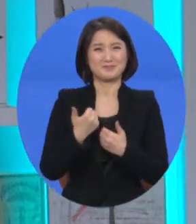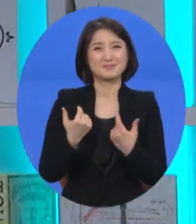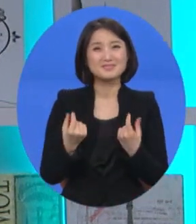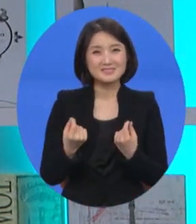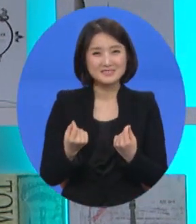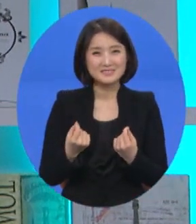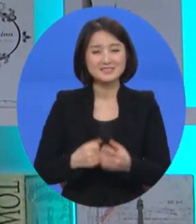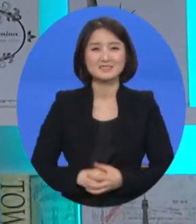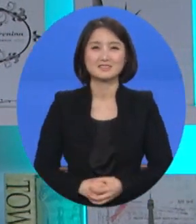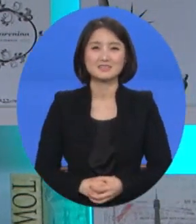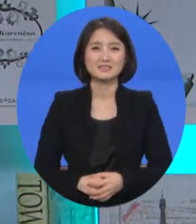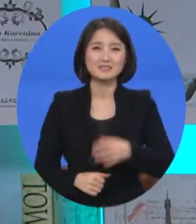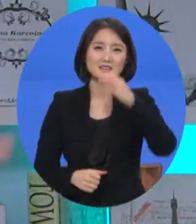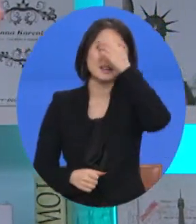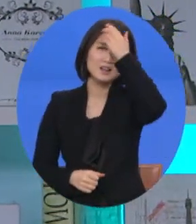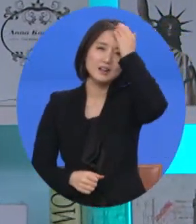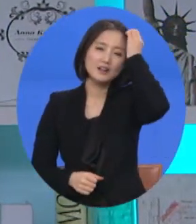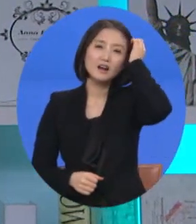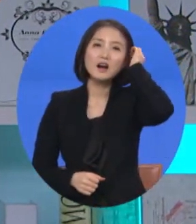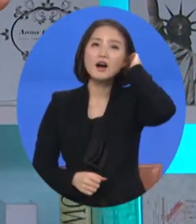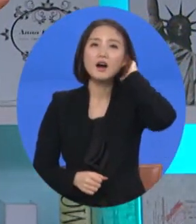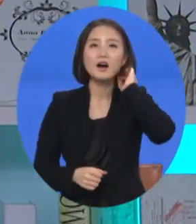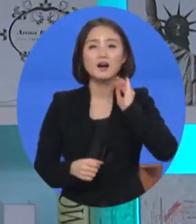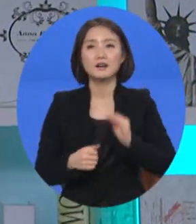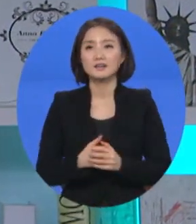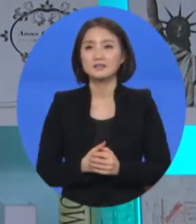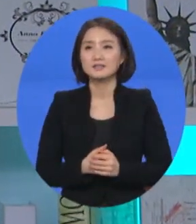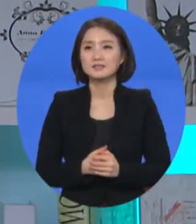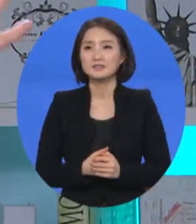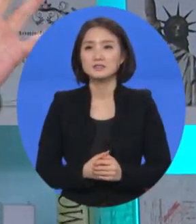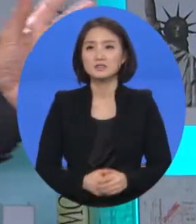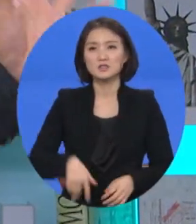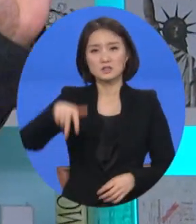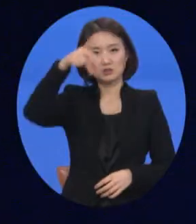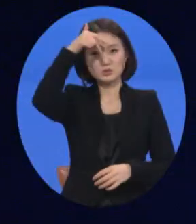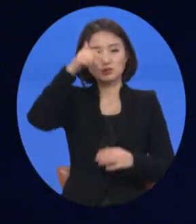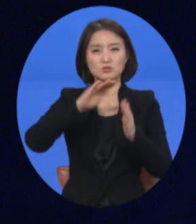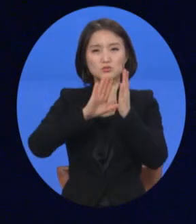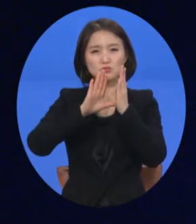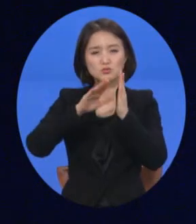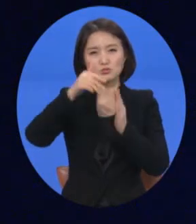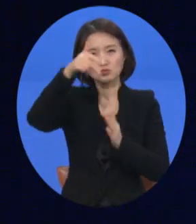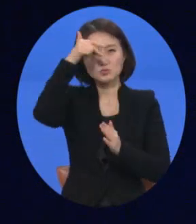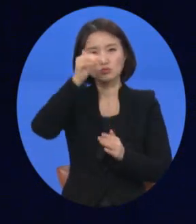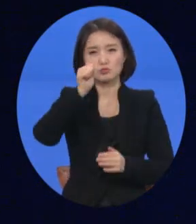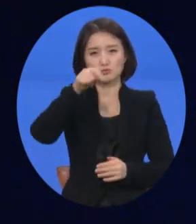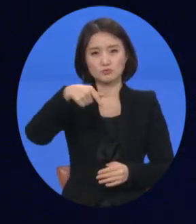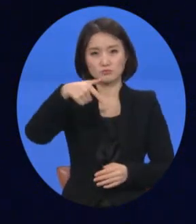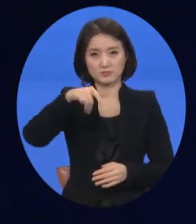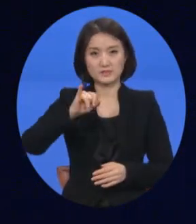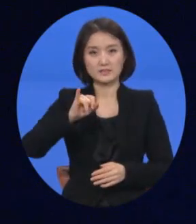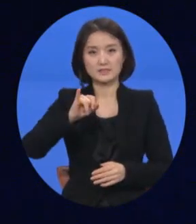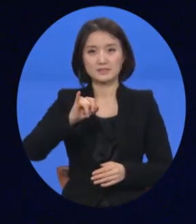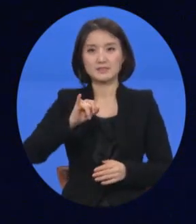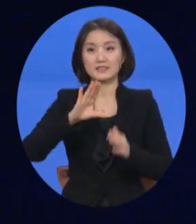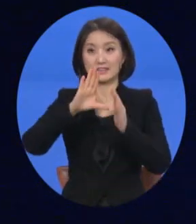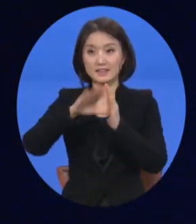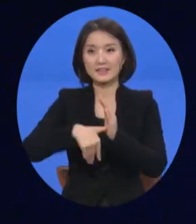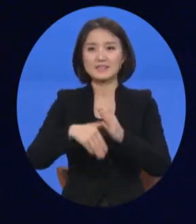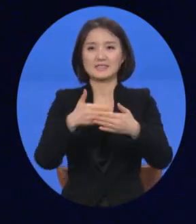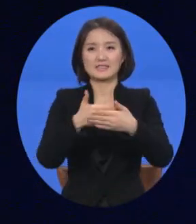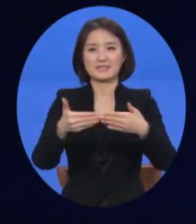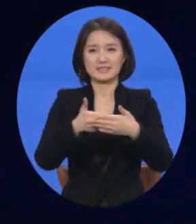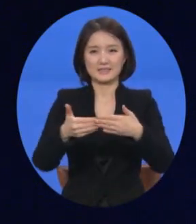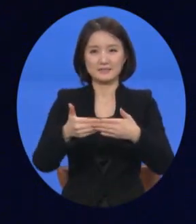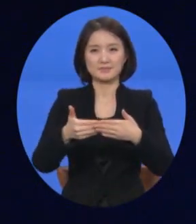모습을 계절입니다 겸 제정 선이라는 조선 후기의 아주 불세출의 캠으로 쓱 그림에서